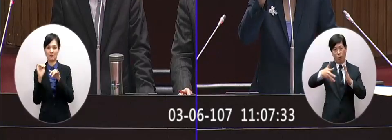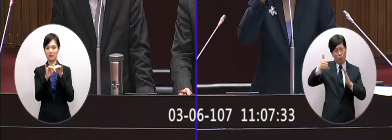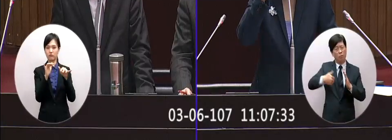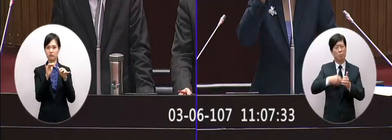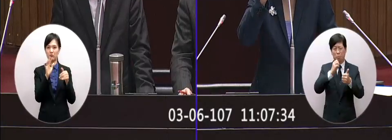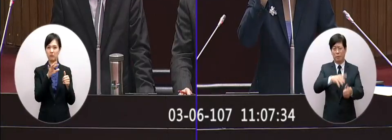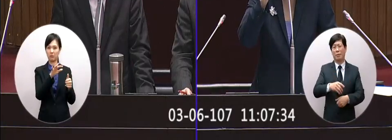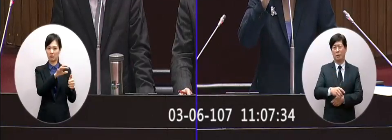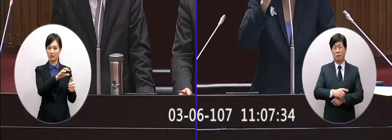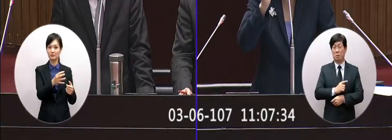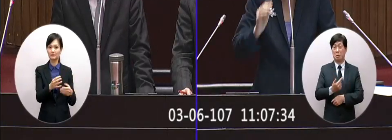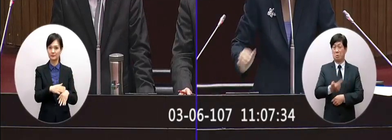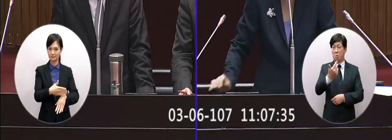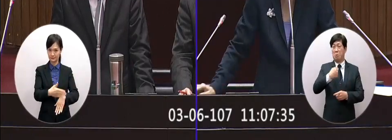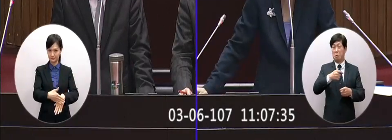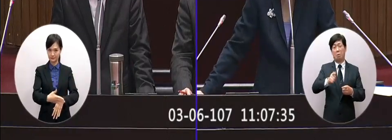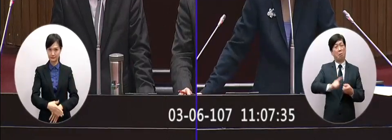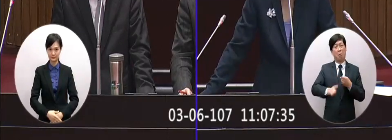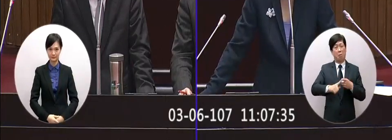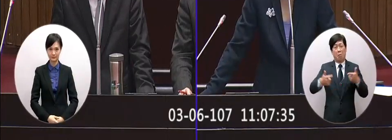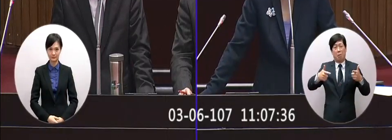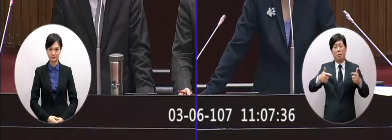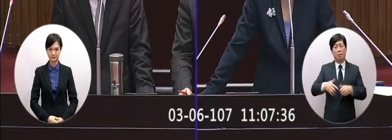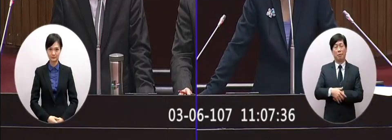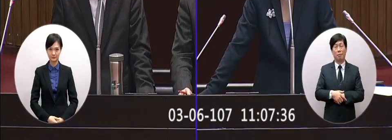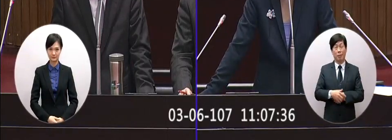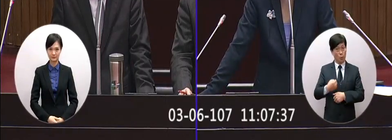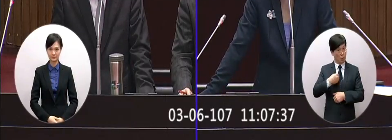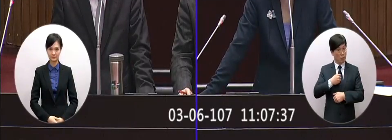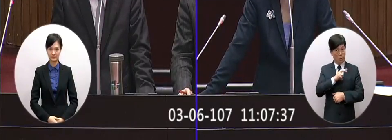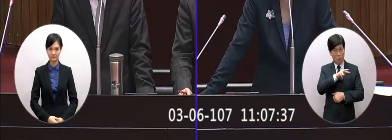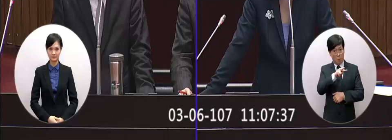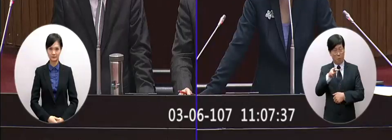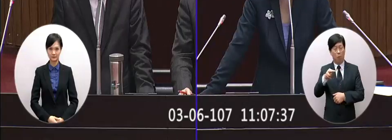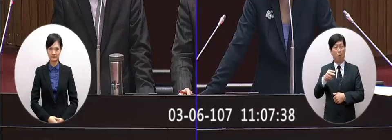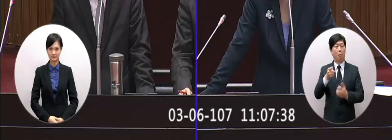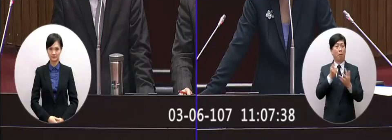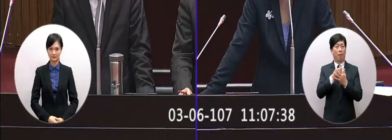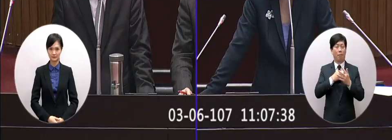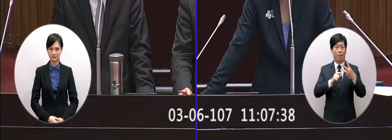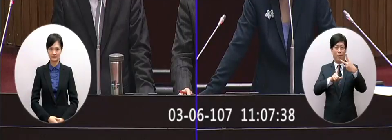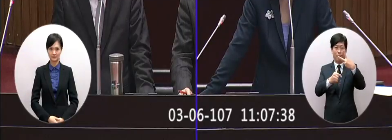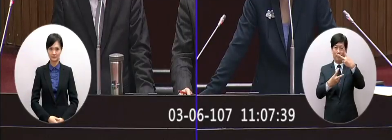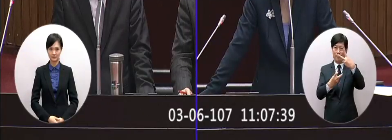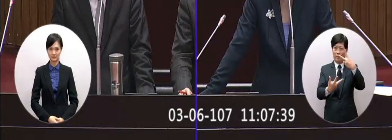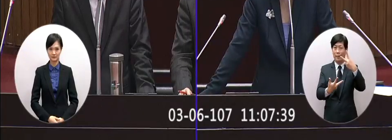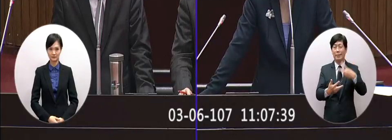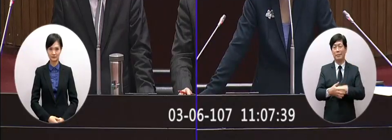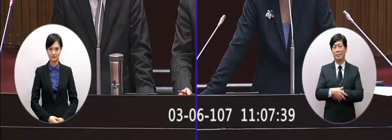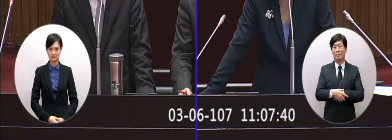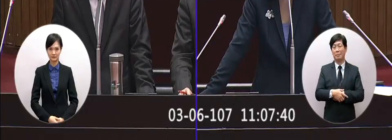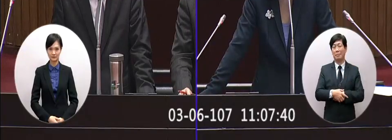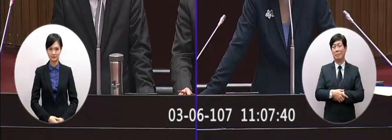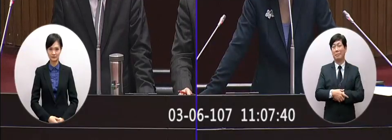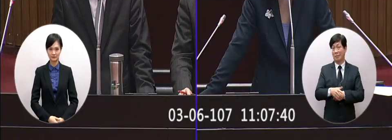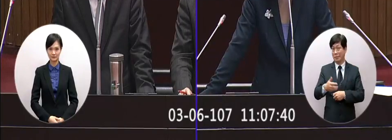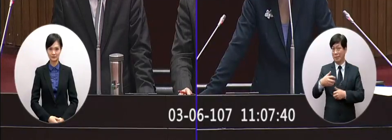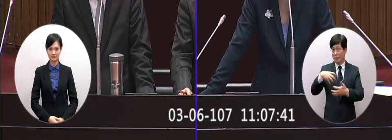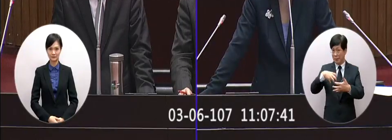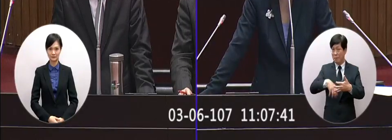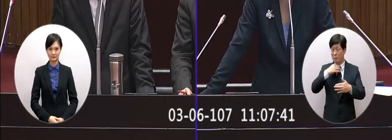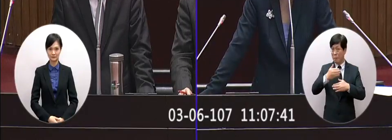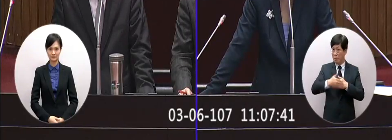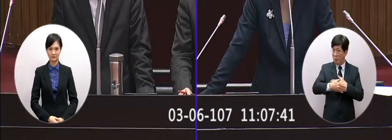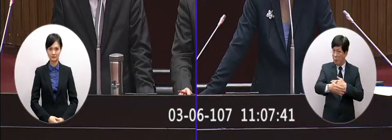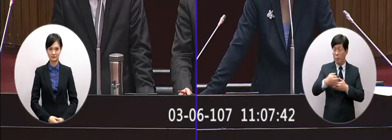我告诉你，你不要那么快就去否定这个部分。就本席的了解，在2月27号，其实呢，就经过一些所谓的